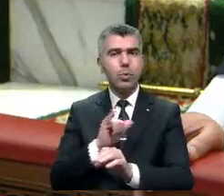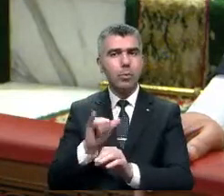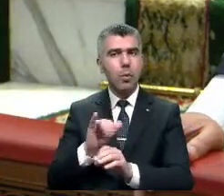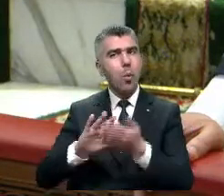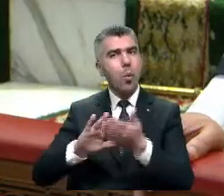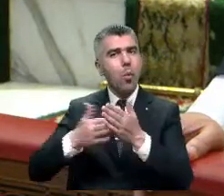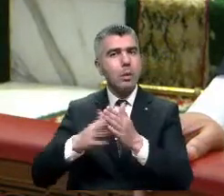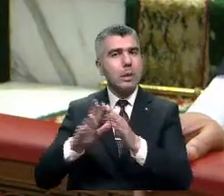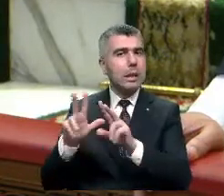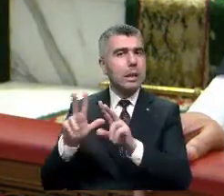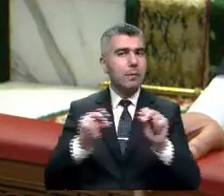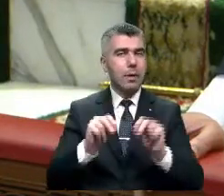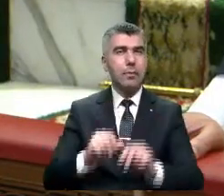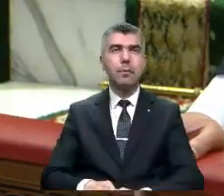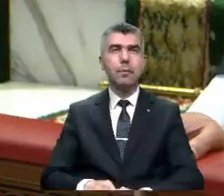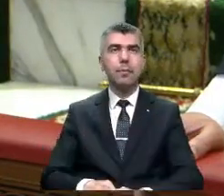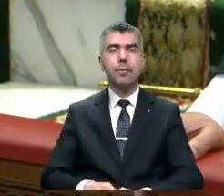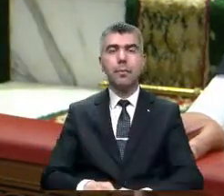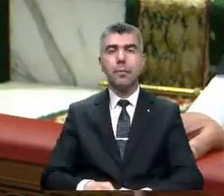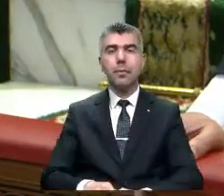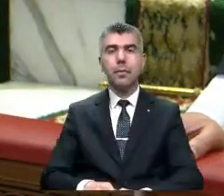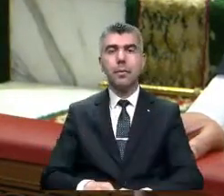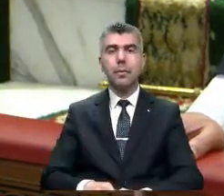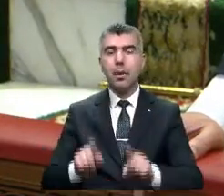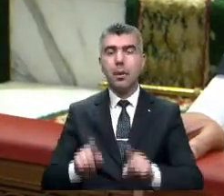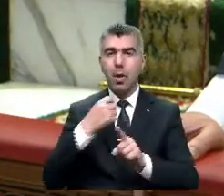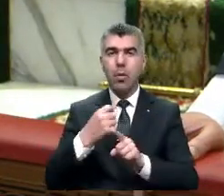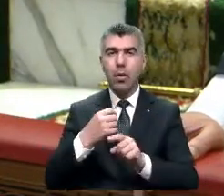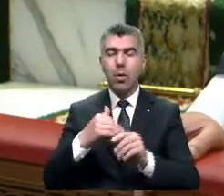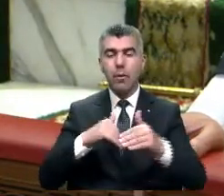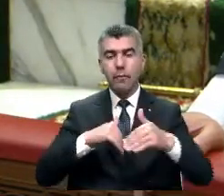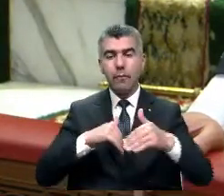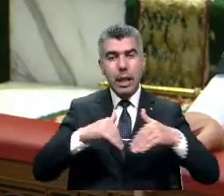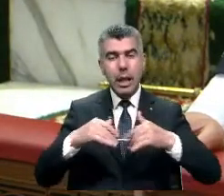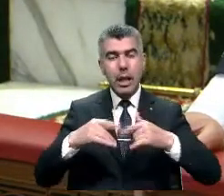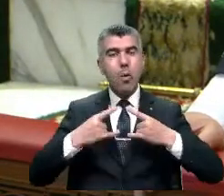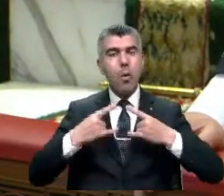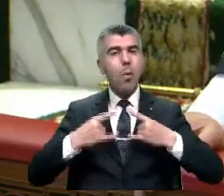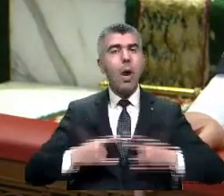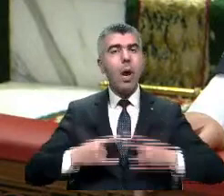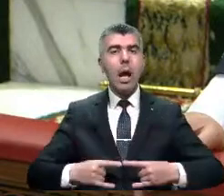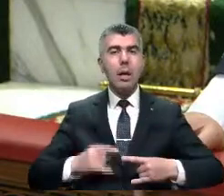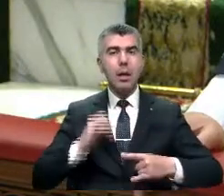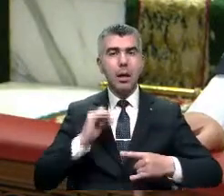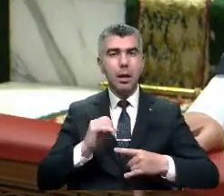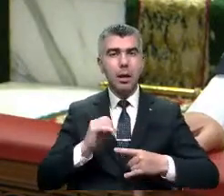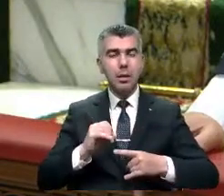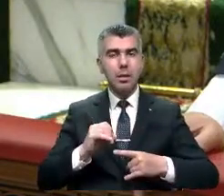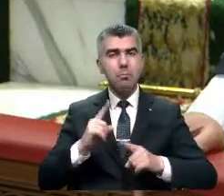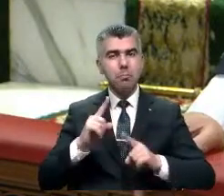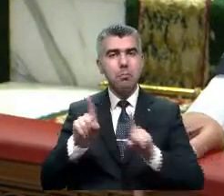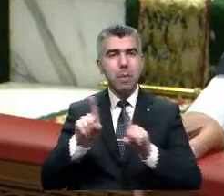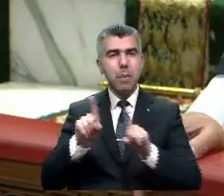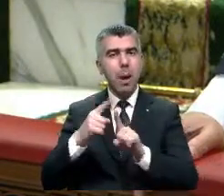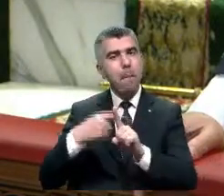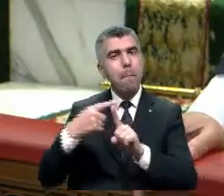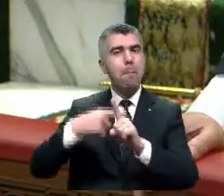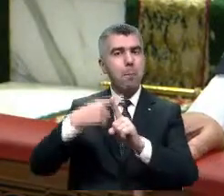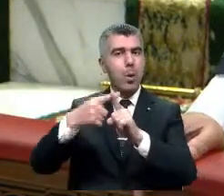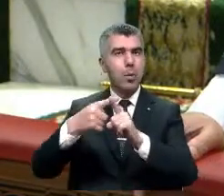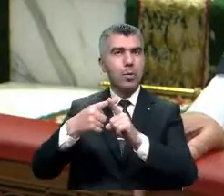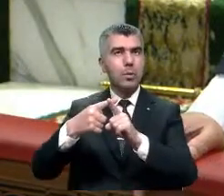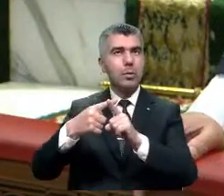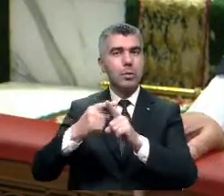بغيت نشير ان المؤشرات ديال السلامه الطرقيه في بلادنا عرفت بعض التحسنات الملموسه